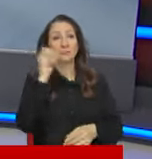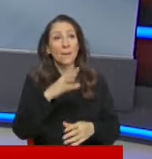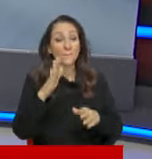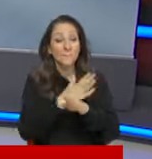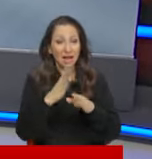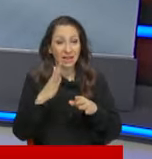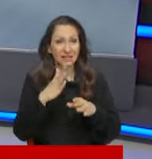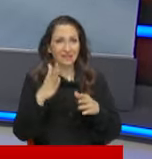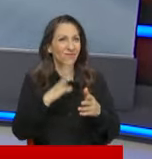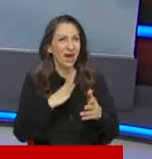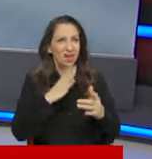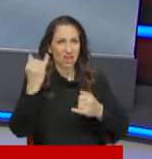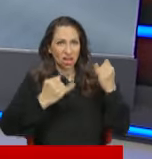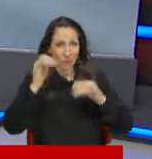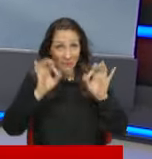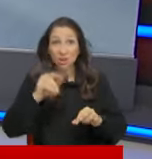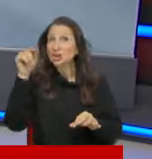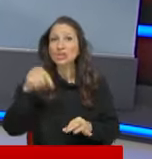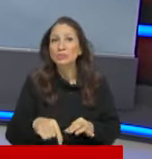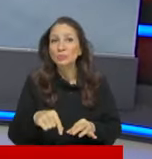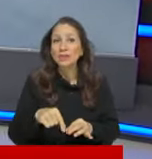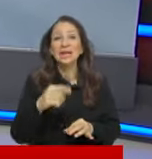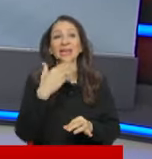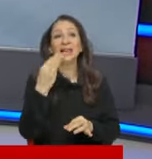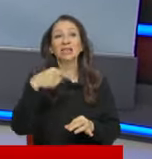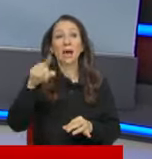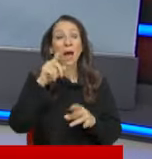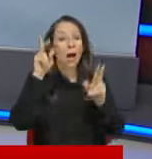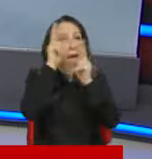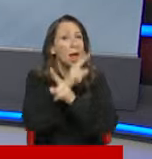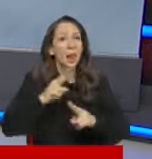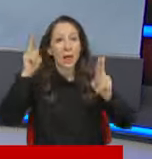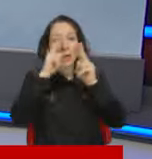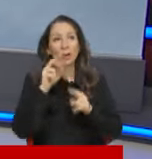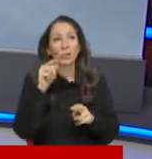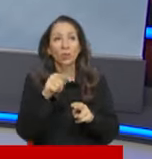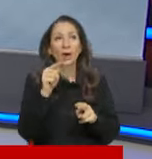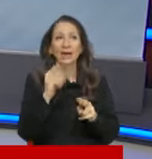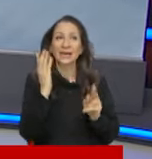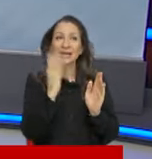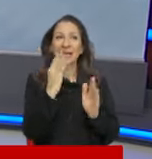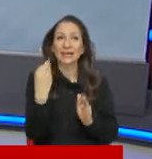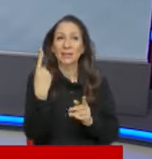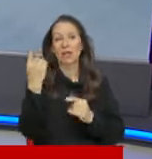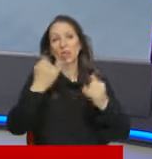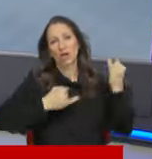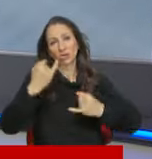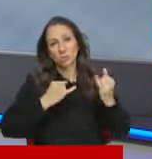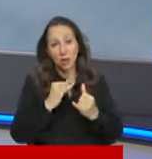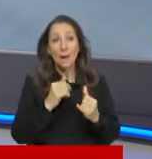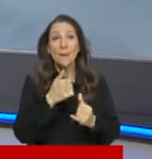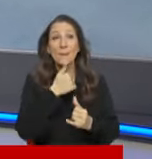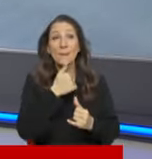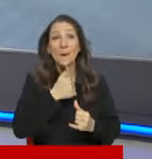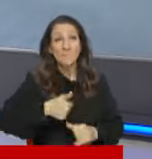varlığı ile ilgili başlamıştı tartışma şimdi işte gençler hayalleri buraya da uzanan yeni bir tartışma